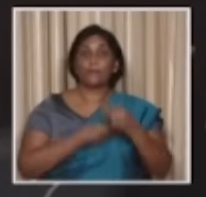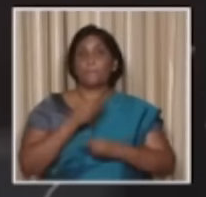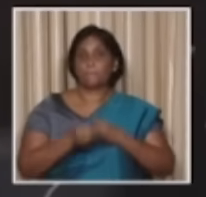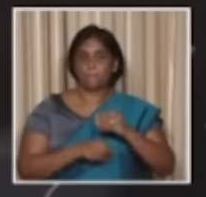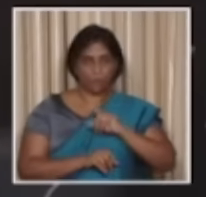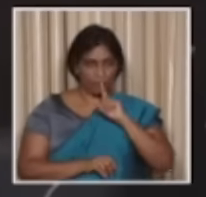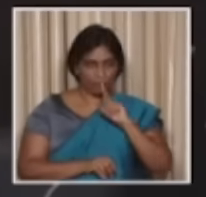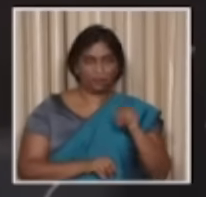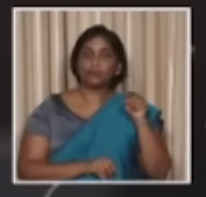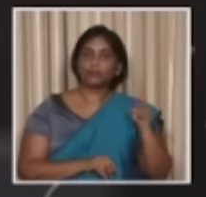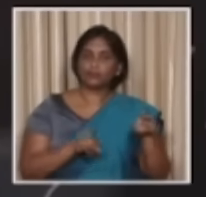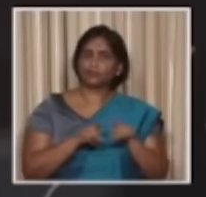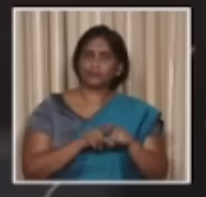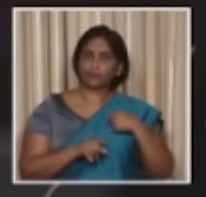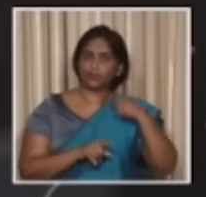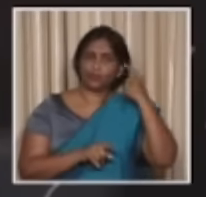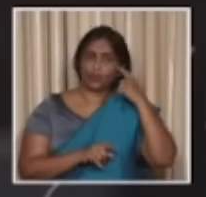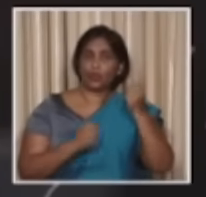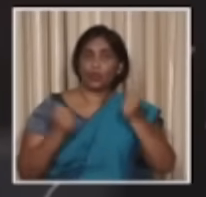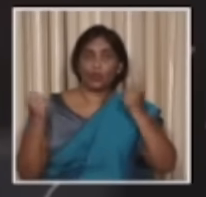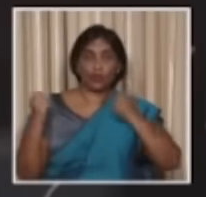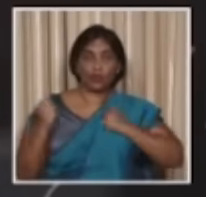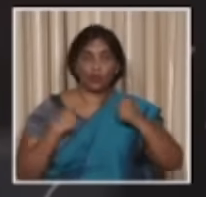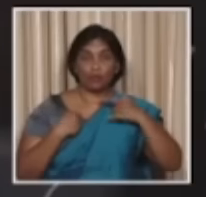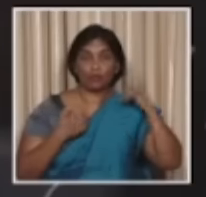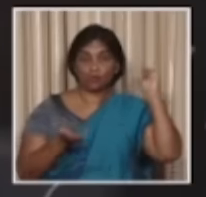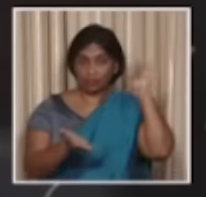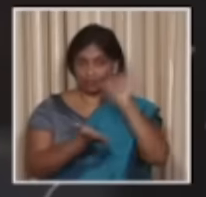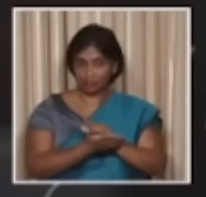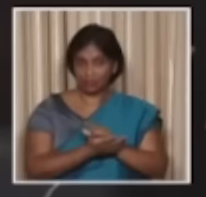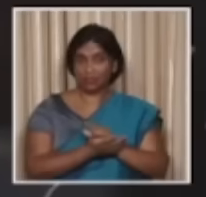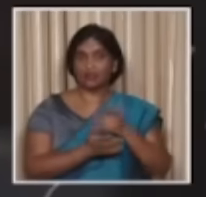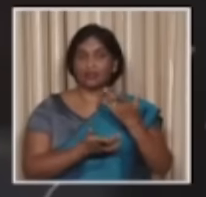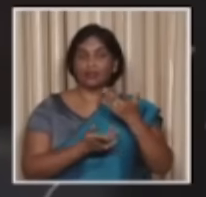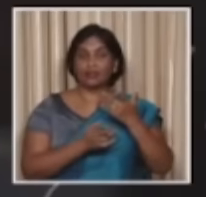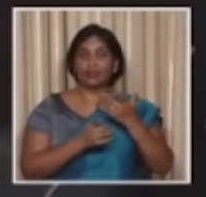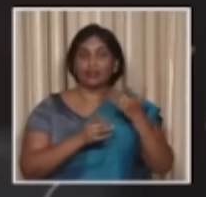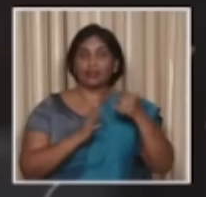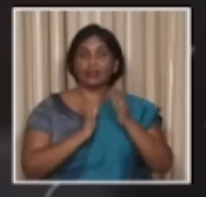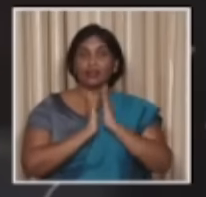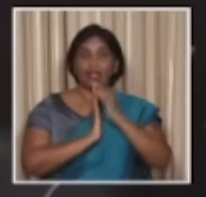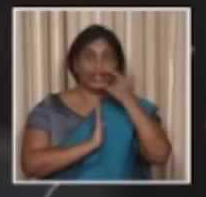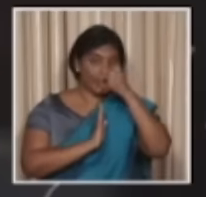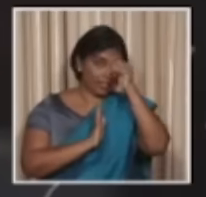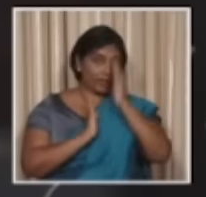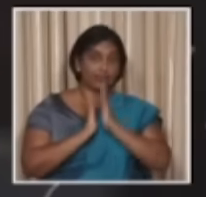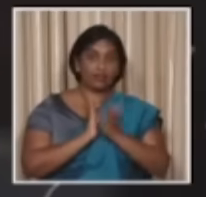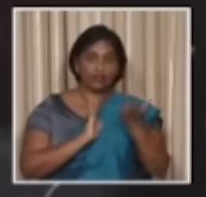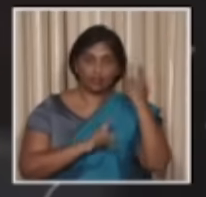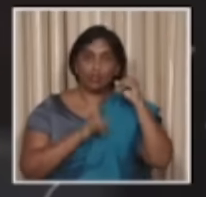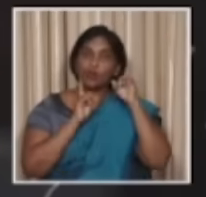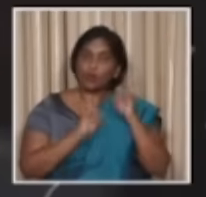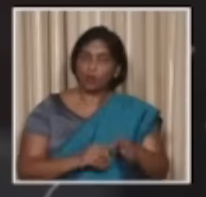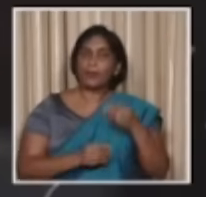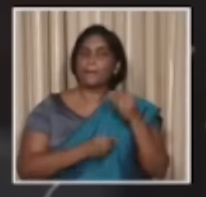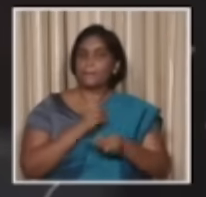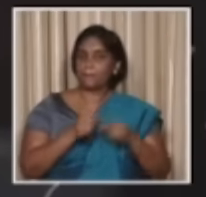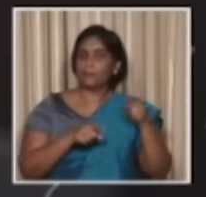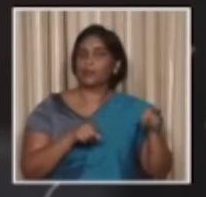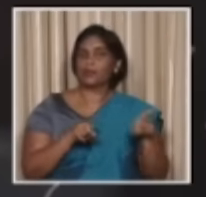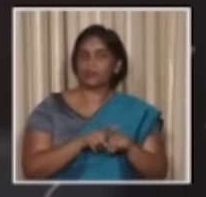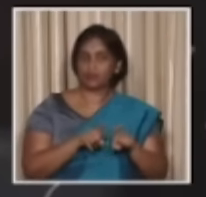කියලා එවනම් මට හිතෙනවා අර උගන්ඩාවෙන් ආපු ජෙට් එකත් අර කොහෙද යන්න තිරුපති යන්න ඒකත් ඒ ජාතියේම ආයෝජනයක් වෙන්න